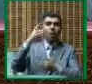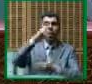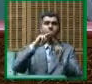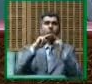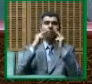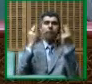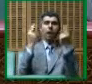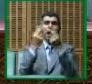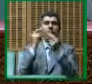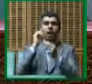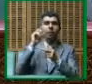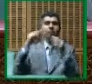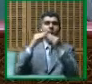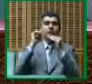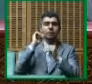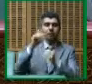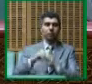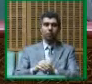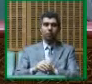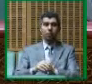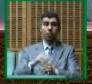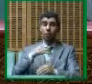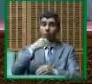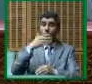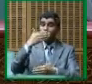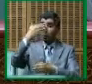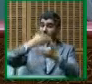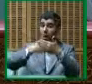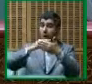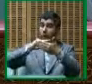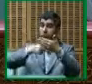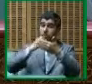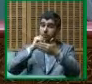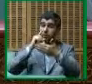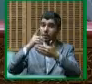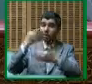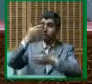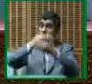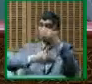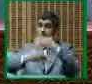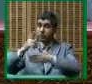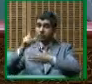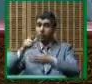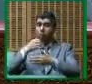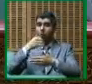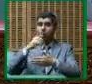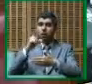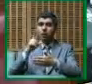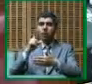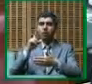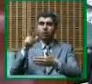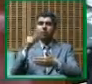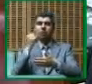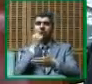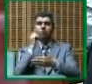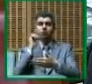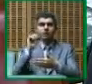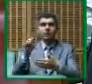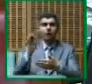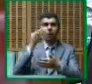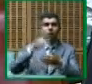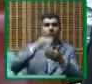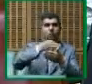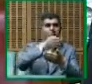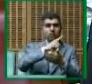الجهوية والثنائية. فيما يخص نتائج الاتفاقية التبادل الحر فلا يمكن اعتبارها سلبية بصفة